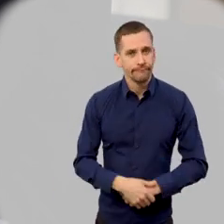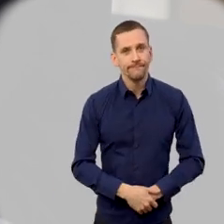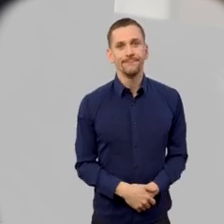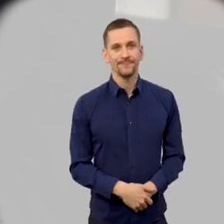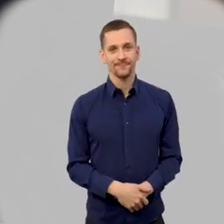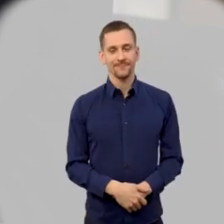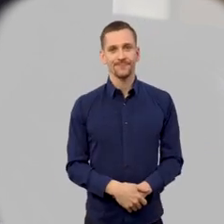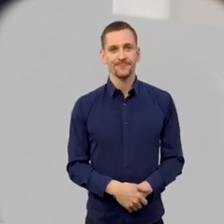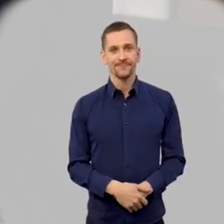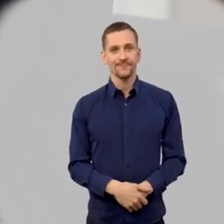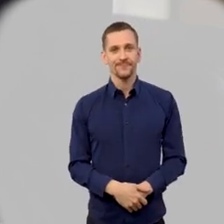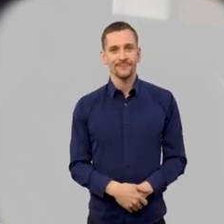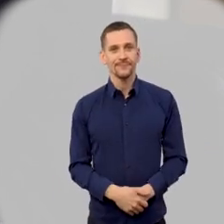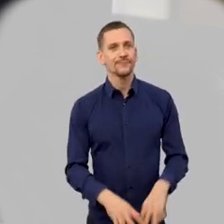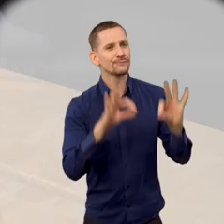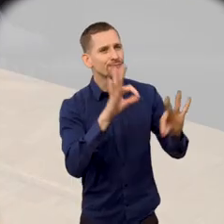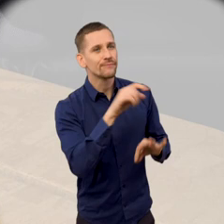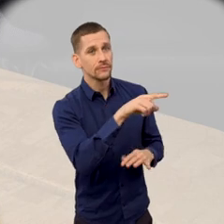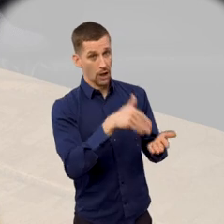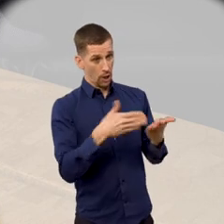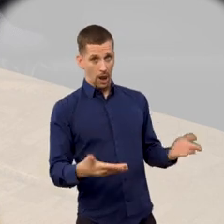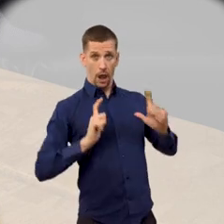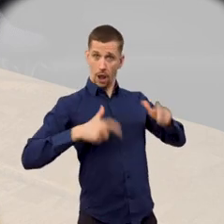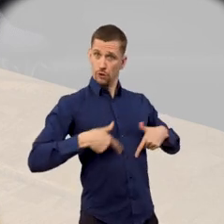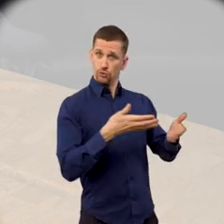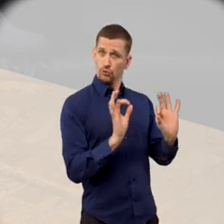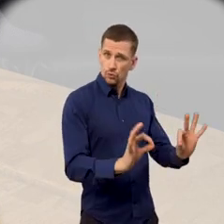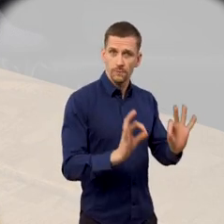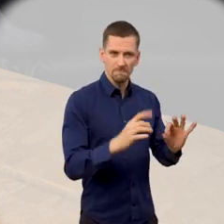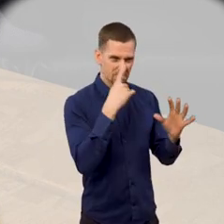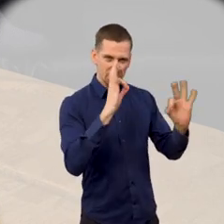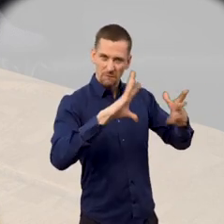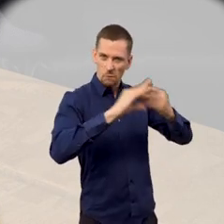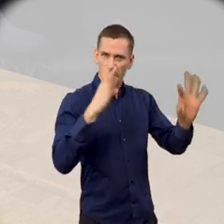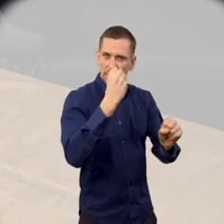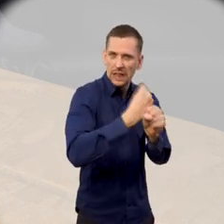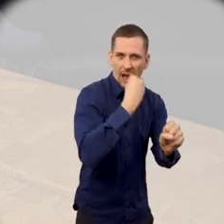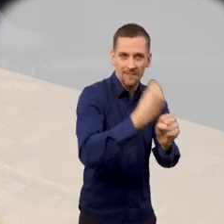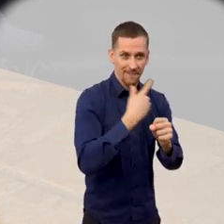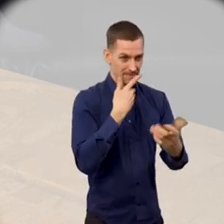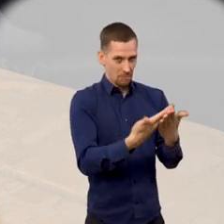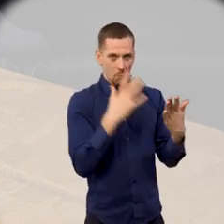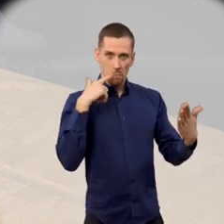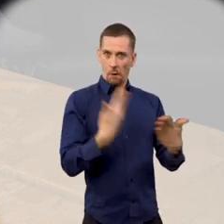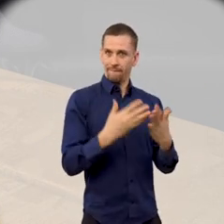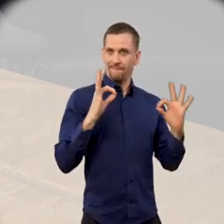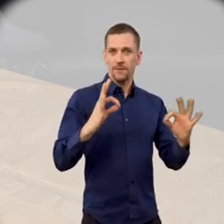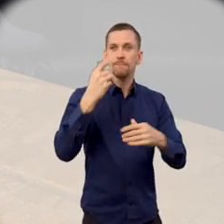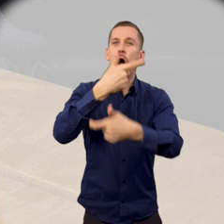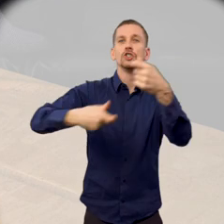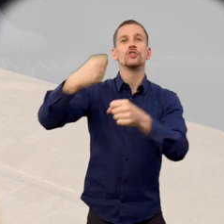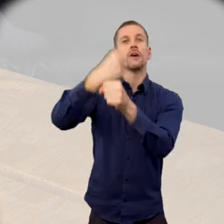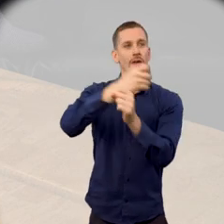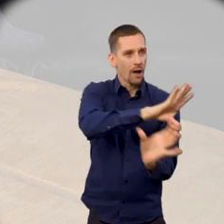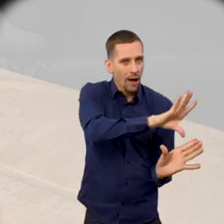apprendre, c'est top. Et t'es déjà, finalement t'es encore à l'école, mais est-ce que c'est déjà une façon d'être au travail, comme tu as l'air de dire que c'est un peu une transition pour accéder